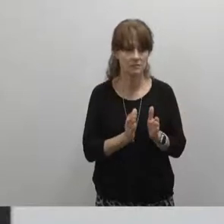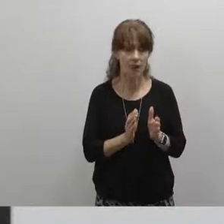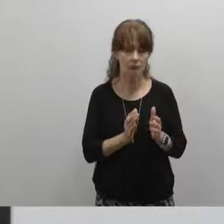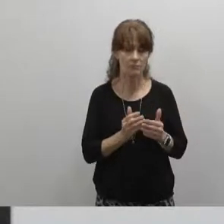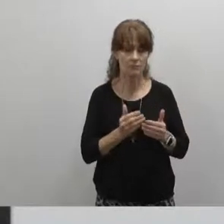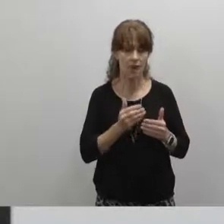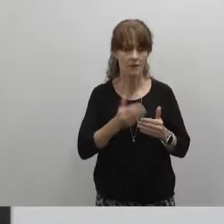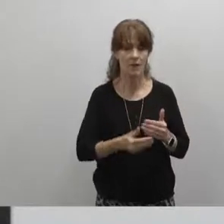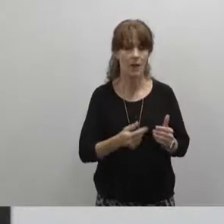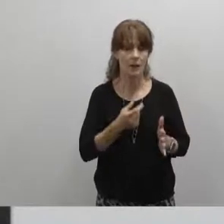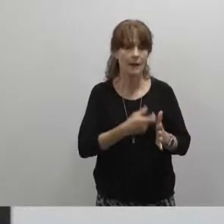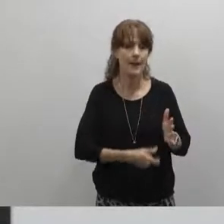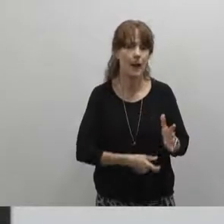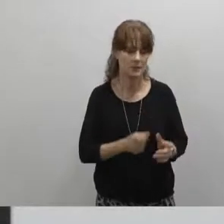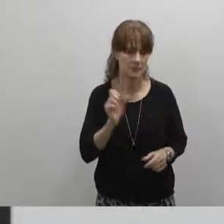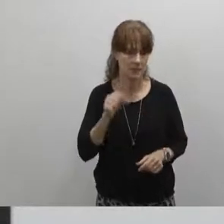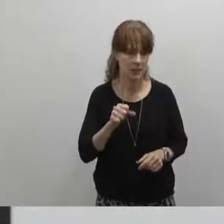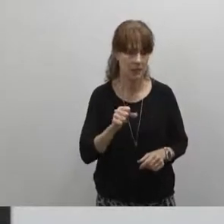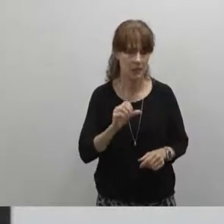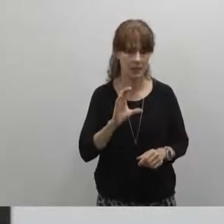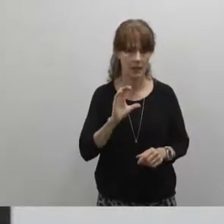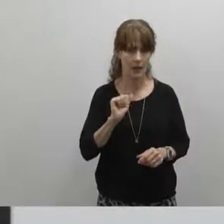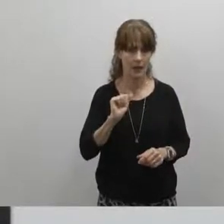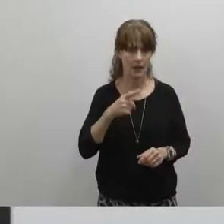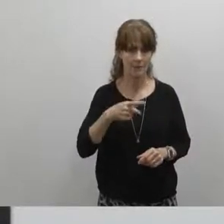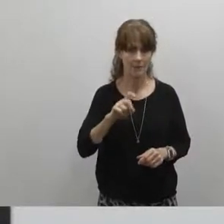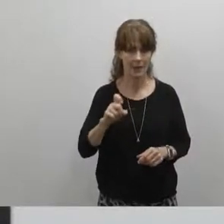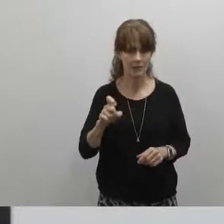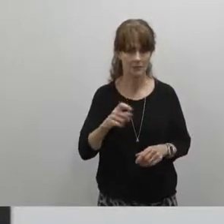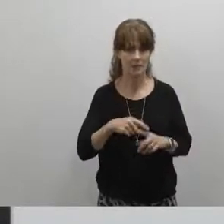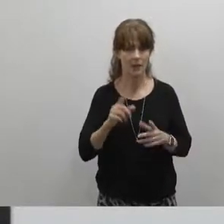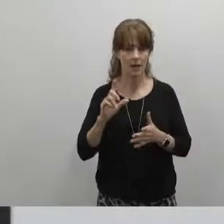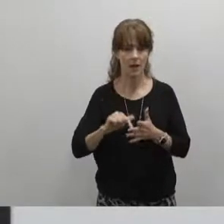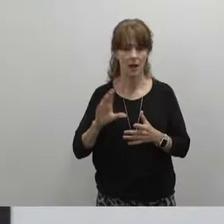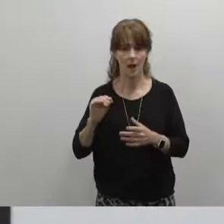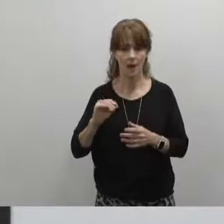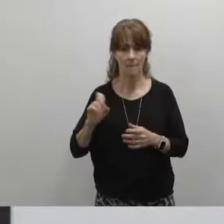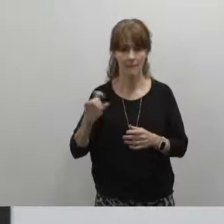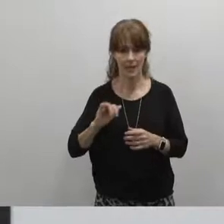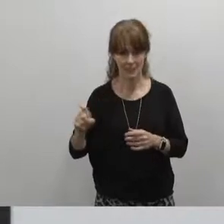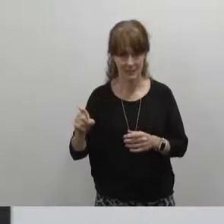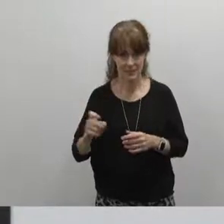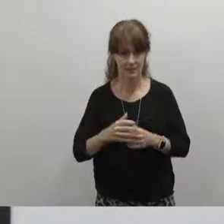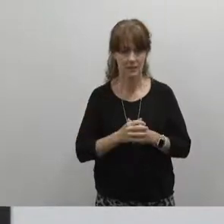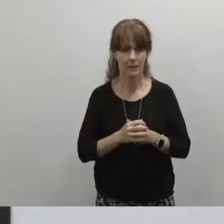cứ thả miền đầm lấy để dương trời bóng nó nè